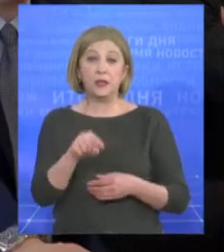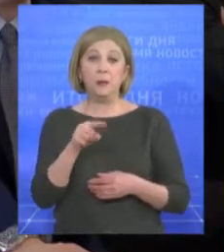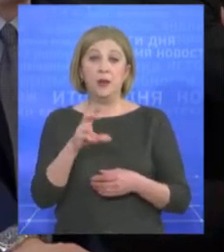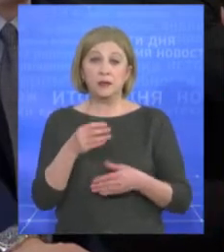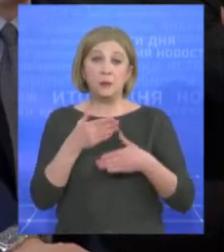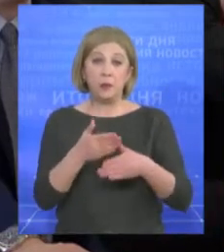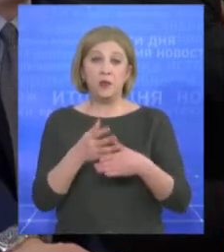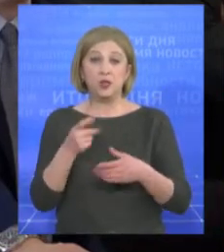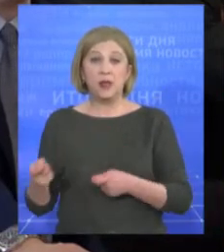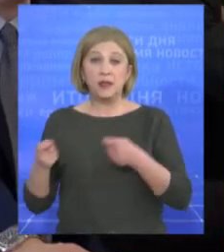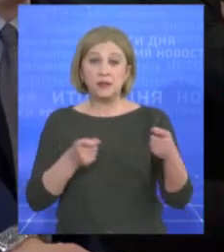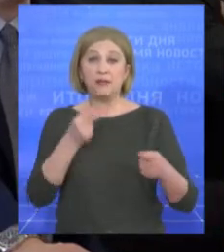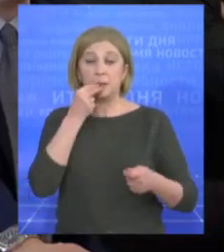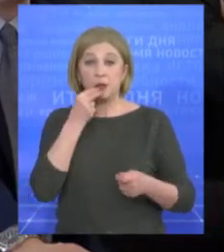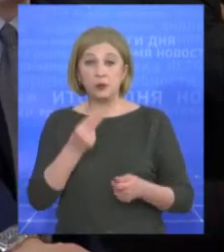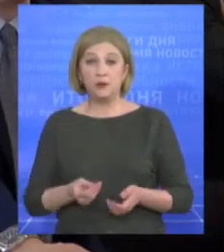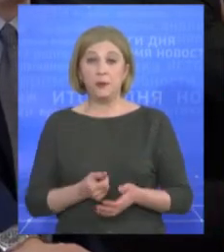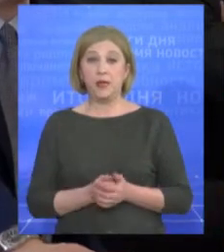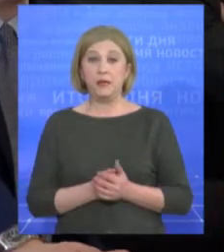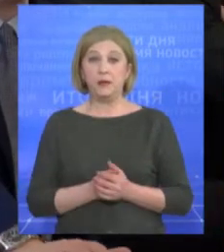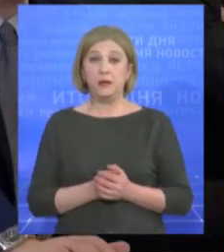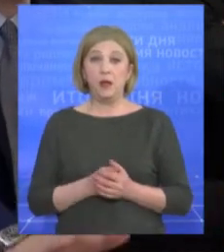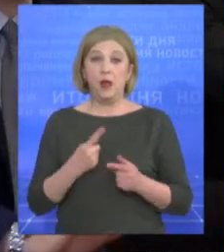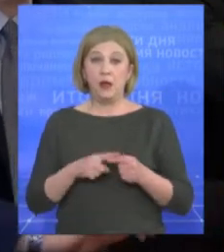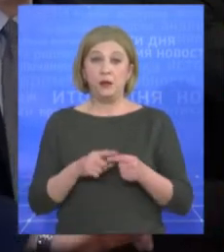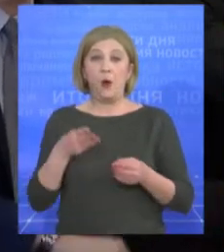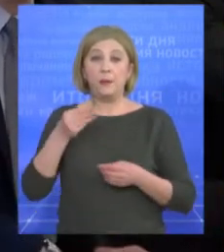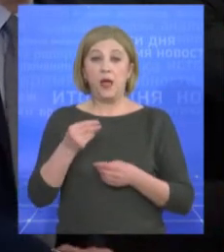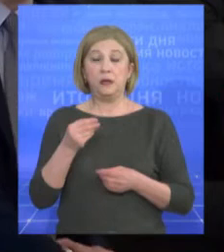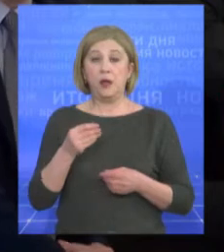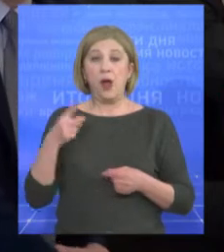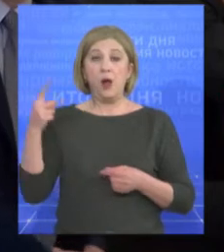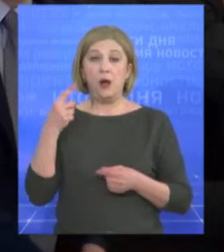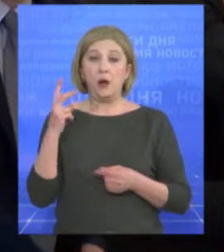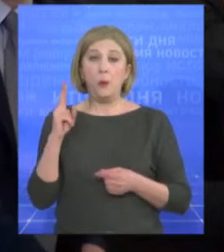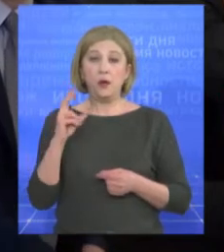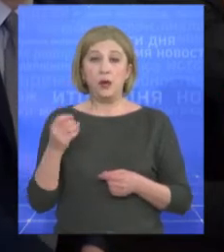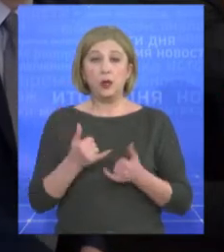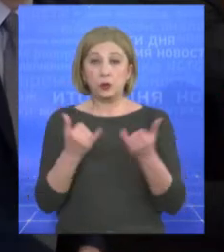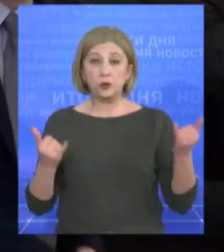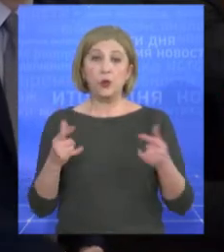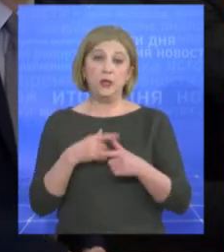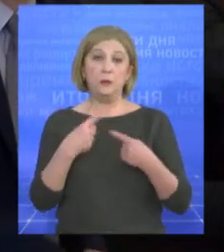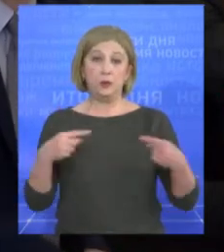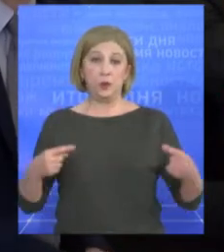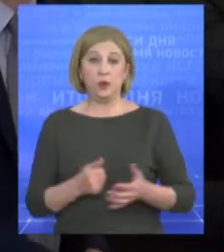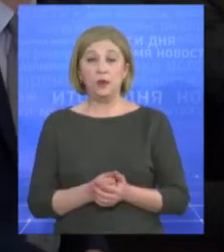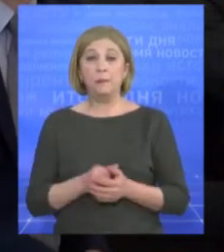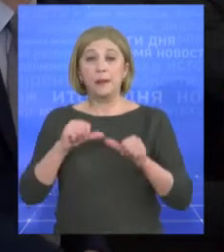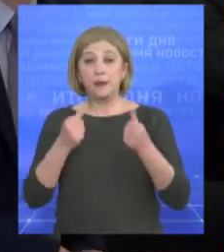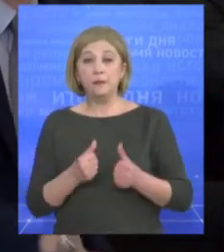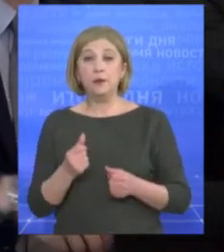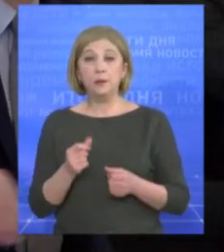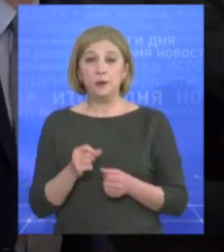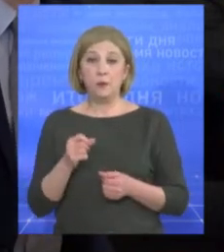за оказанием помощи доставки продуктов питания. Это оплата коммунальных услуг, либо каких-то других. То есть по